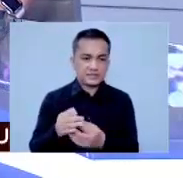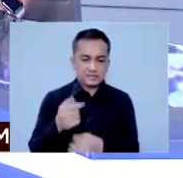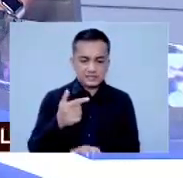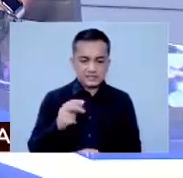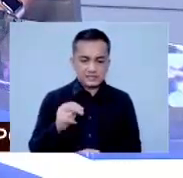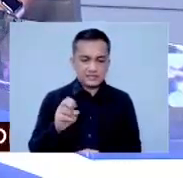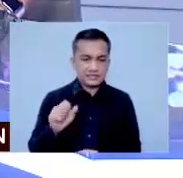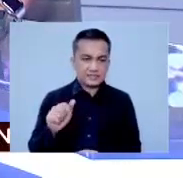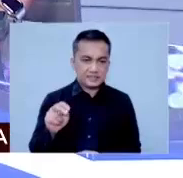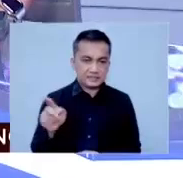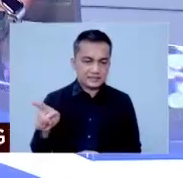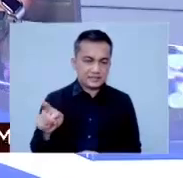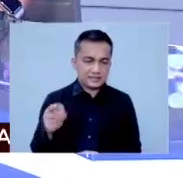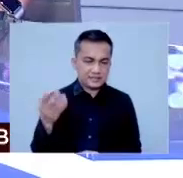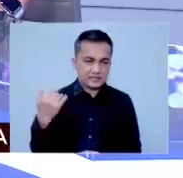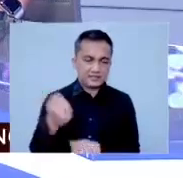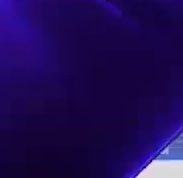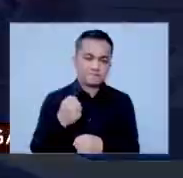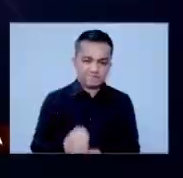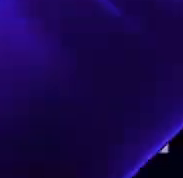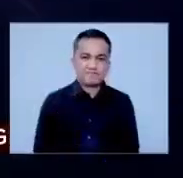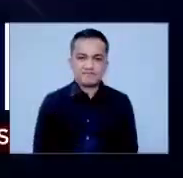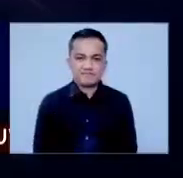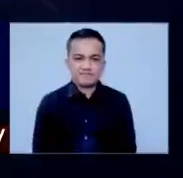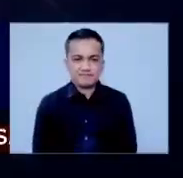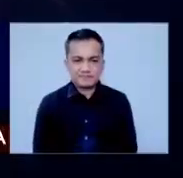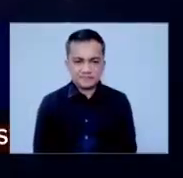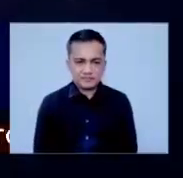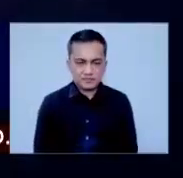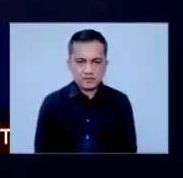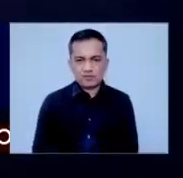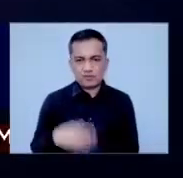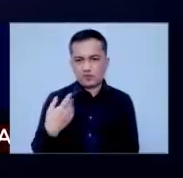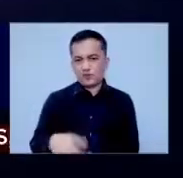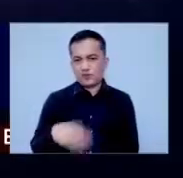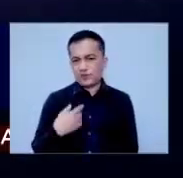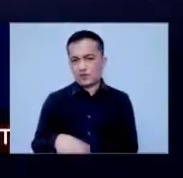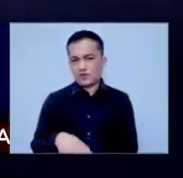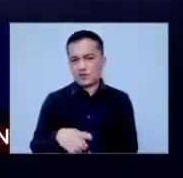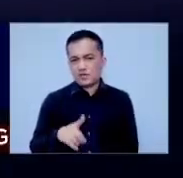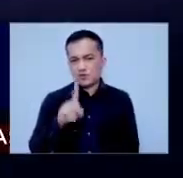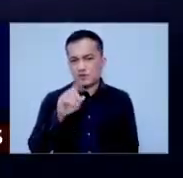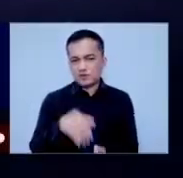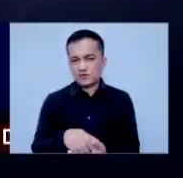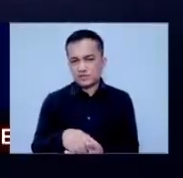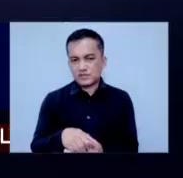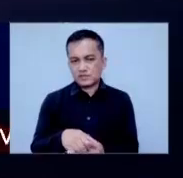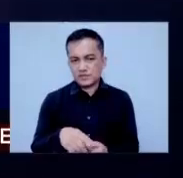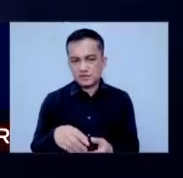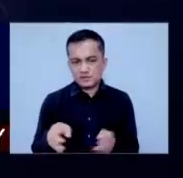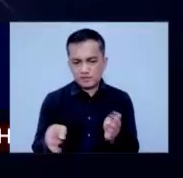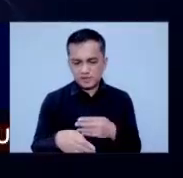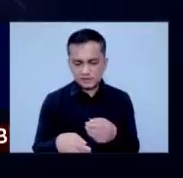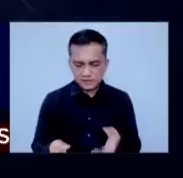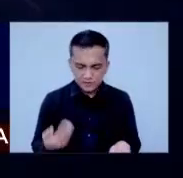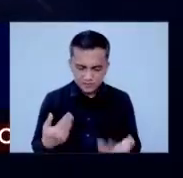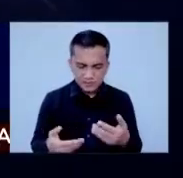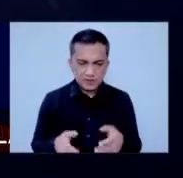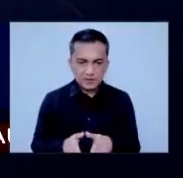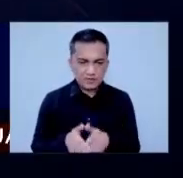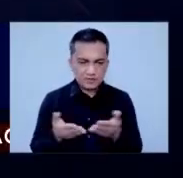Santos City sa nagdaang taon. Puro libo ang laman ng kanilang mga ipon box nang buksan nila nitong New